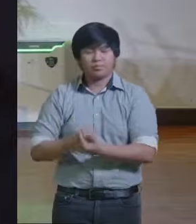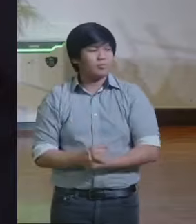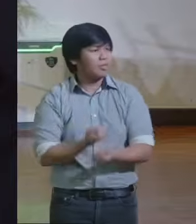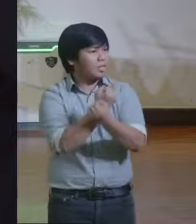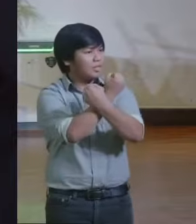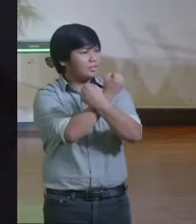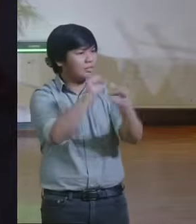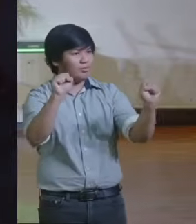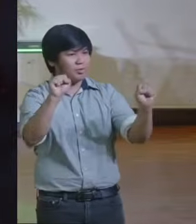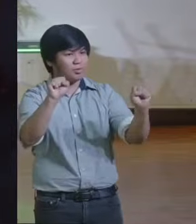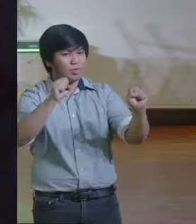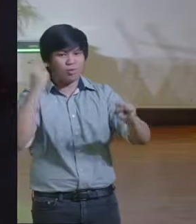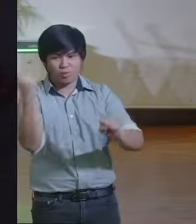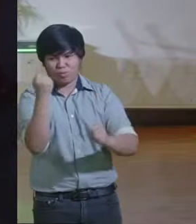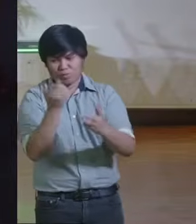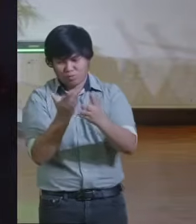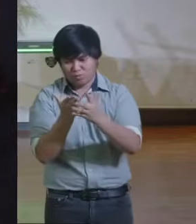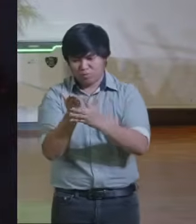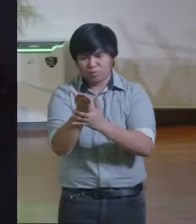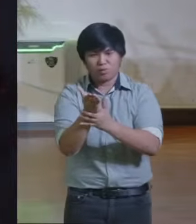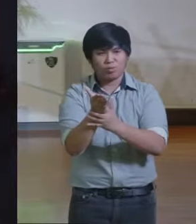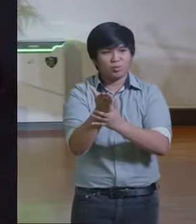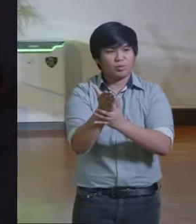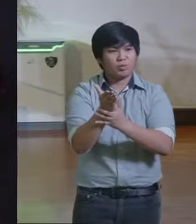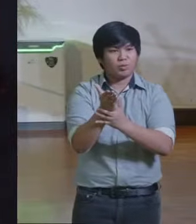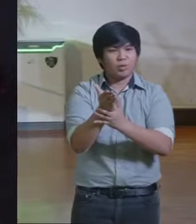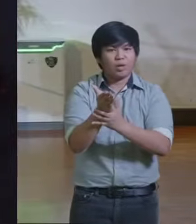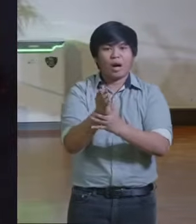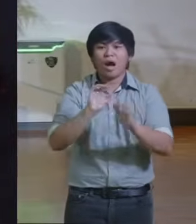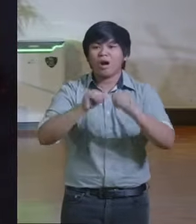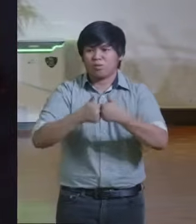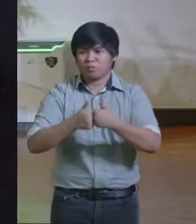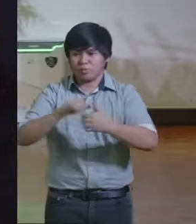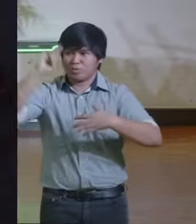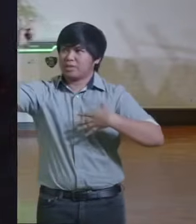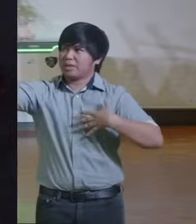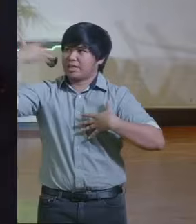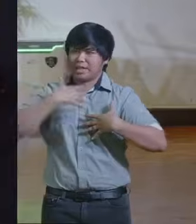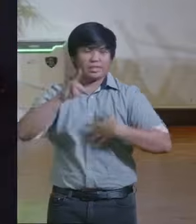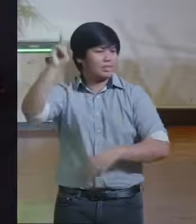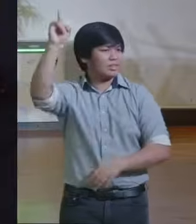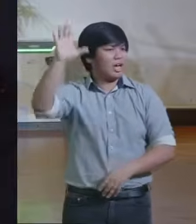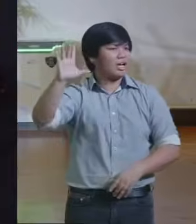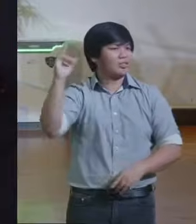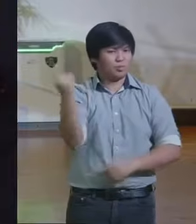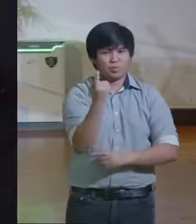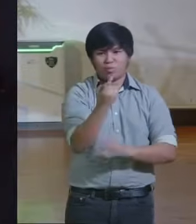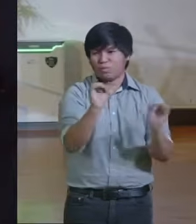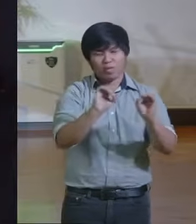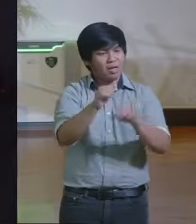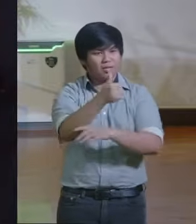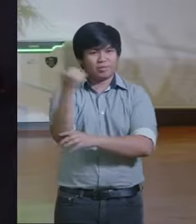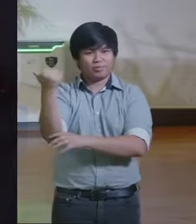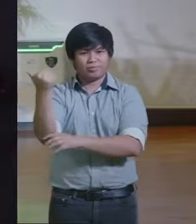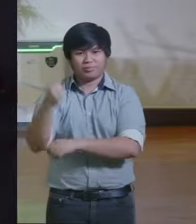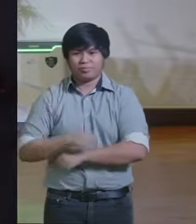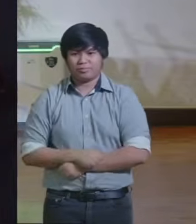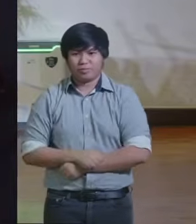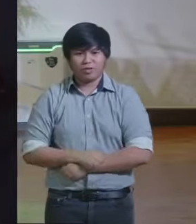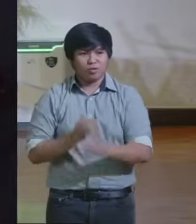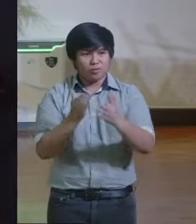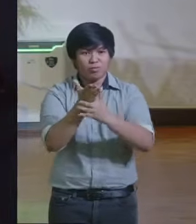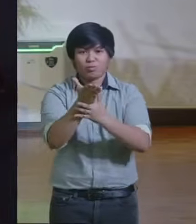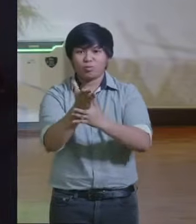kaligtasan ay sa pamamagitan ng kanyang grasya lamang. Sa pamamagitan